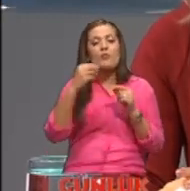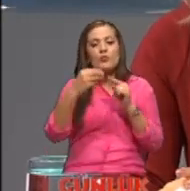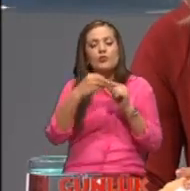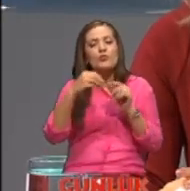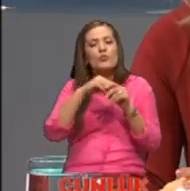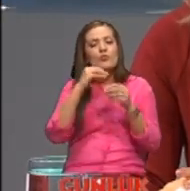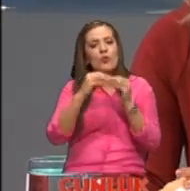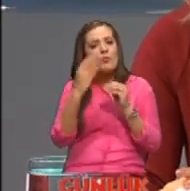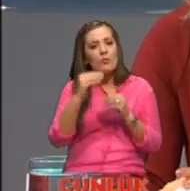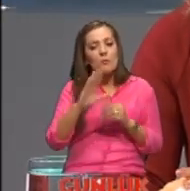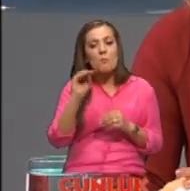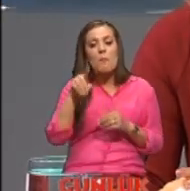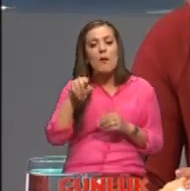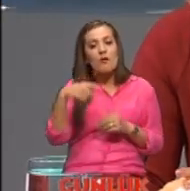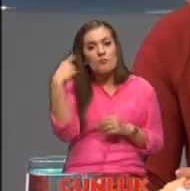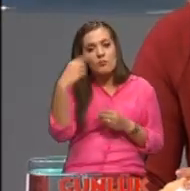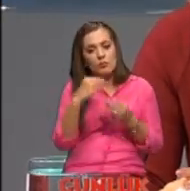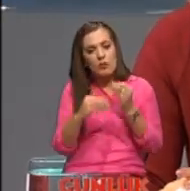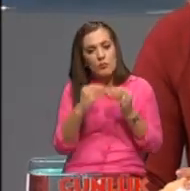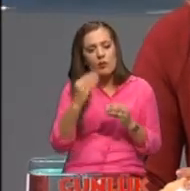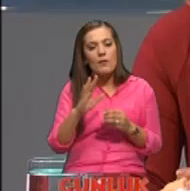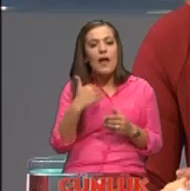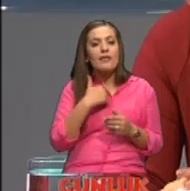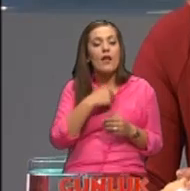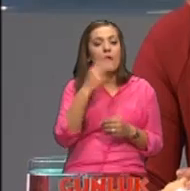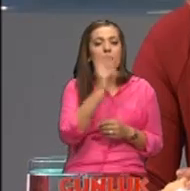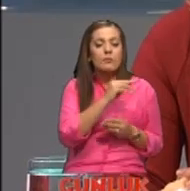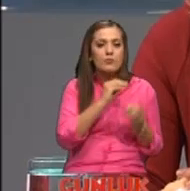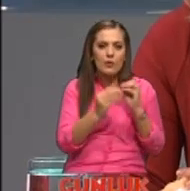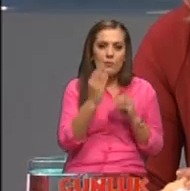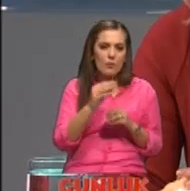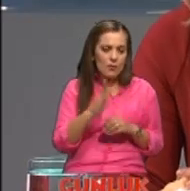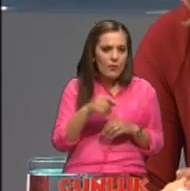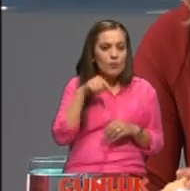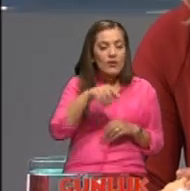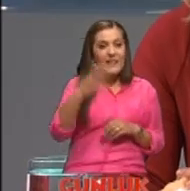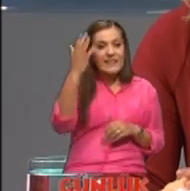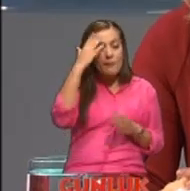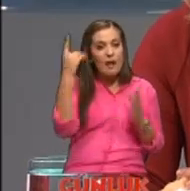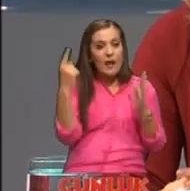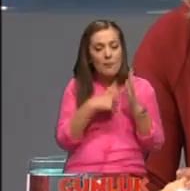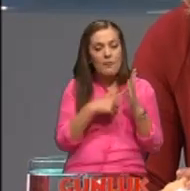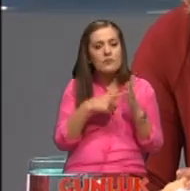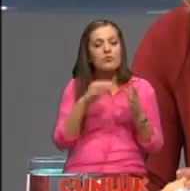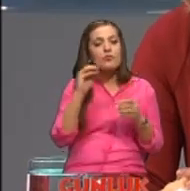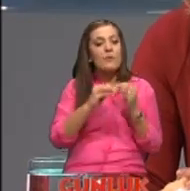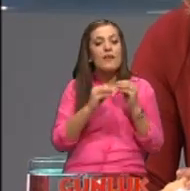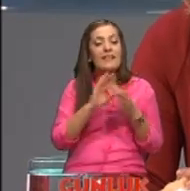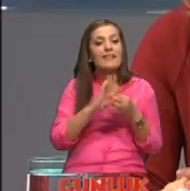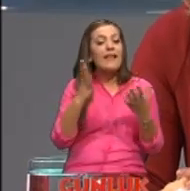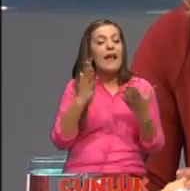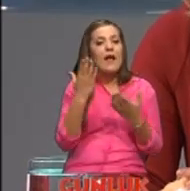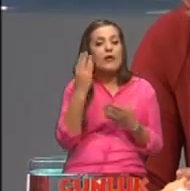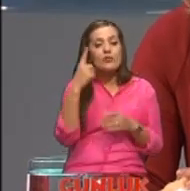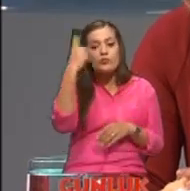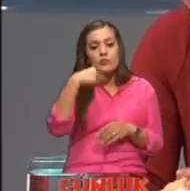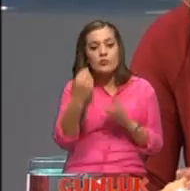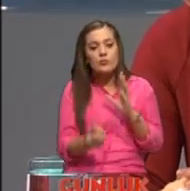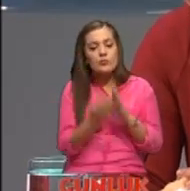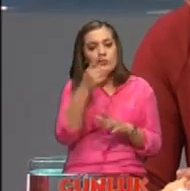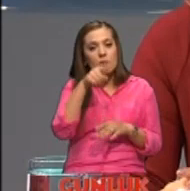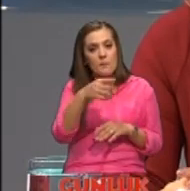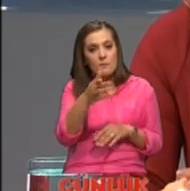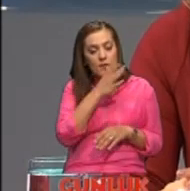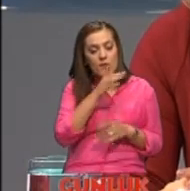olabiliyor, bebekten kaynaklı problem olabiliyor, anneye yönelik problem olabiliyor. Burada temel amaç problemin neden kaynaklandığını bilmek ve